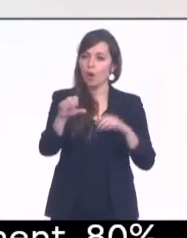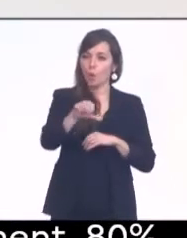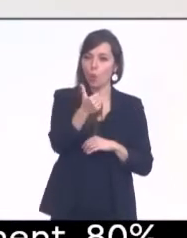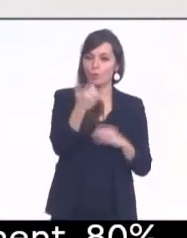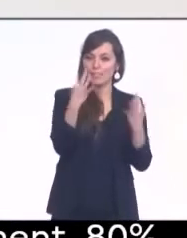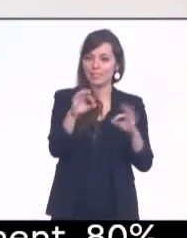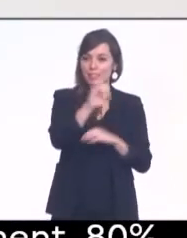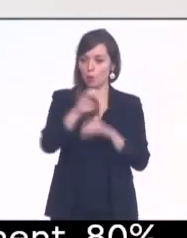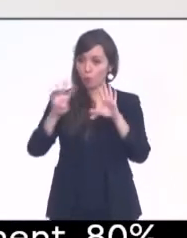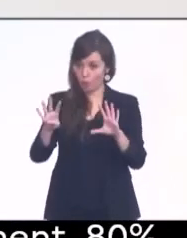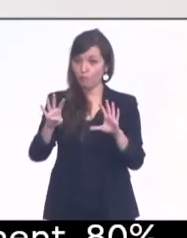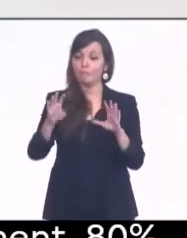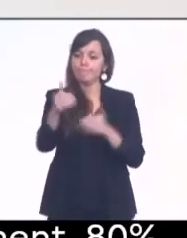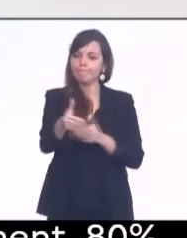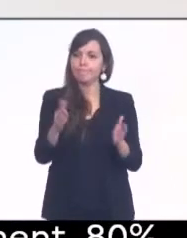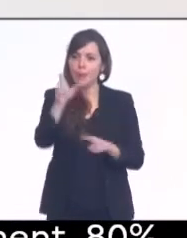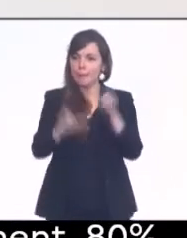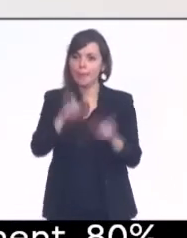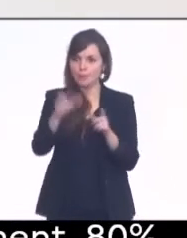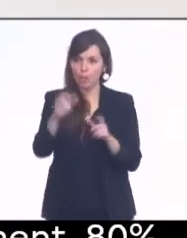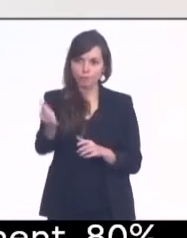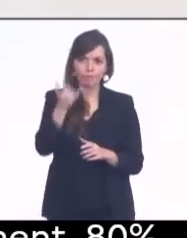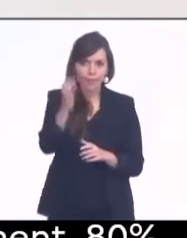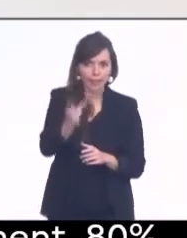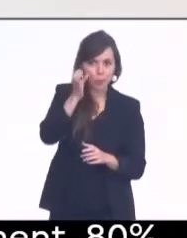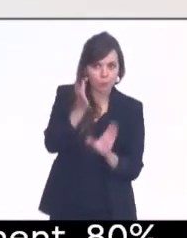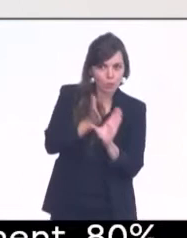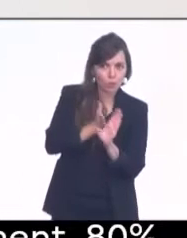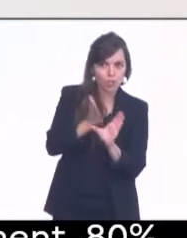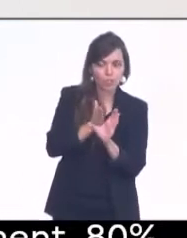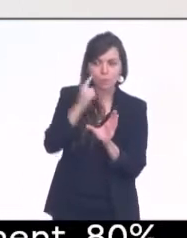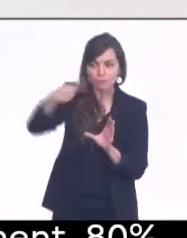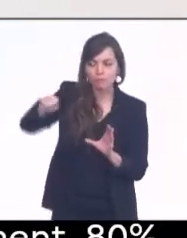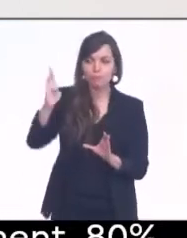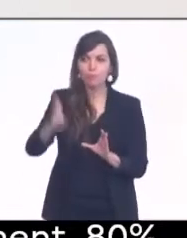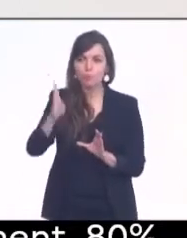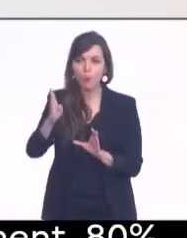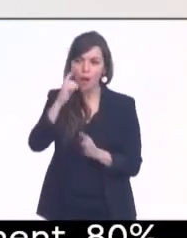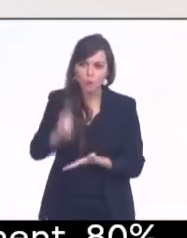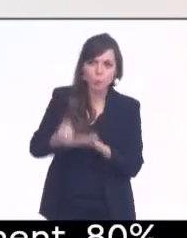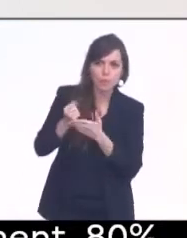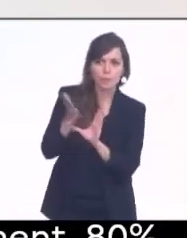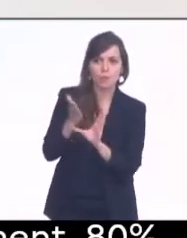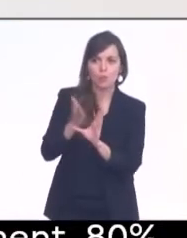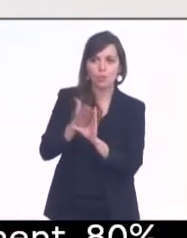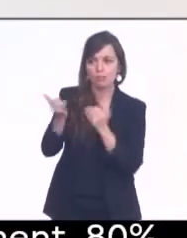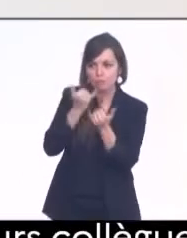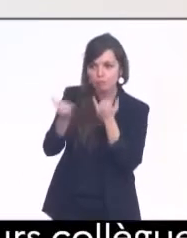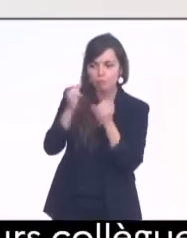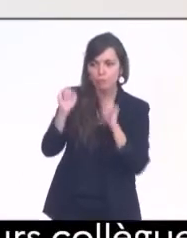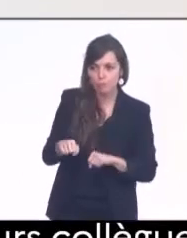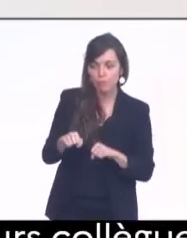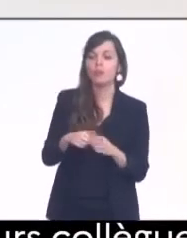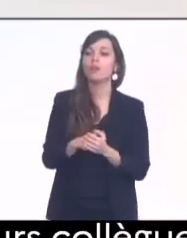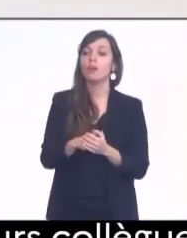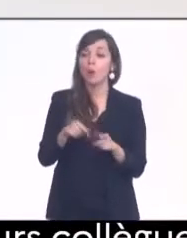09, correspond aux cellules d'écoute psychologique ouvertes pour permettre aux personnes d'être soutenues psychologiquement pendant la crise sanitaire et d'aborder la